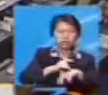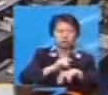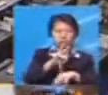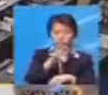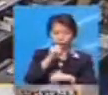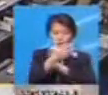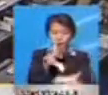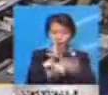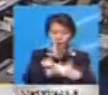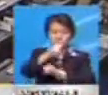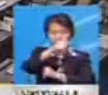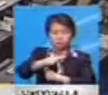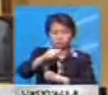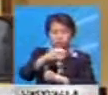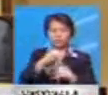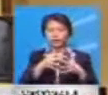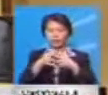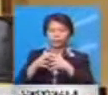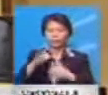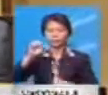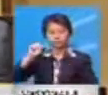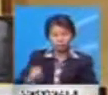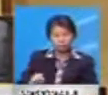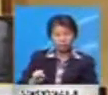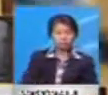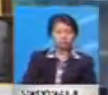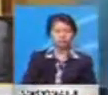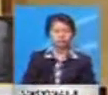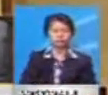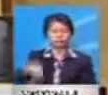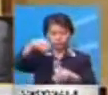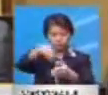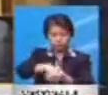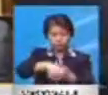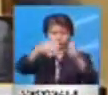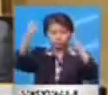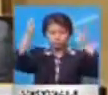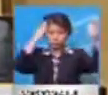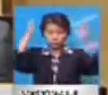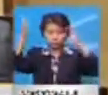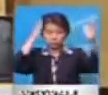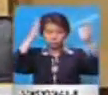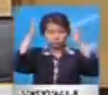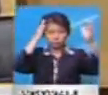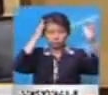20 negara di Asia dan Amerika Latin. Di dalam negara kita,